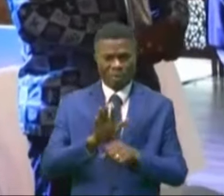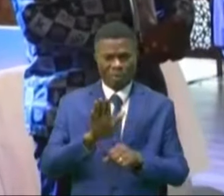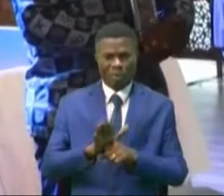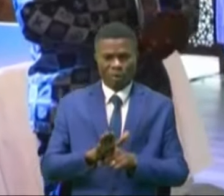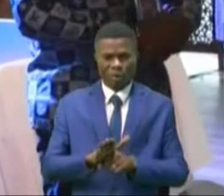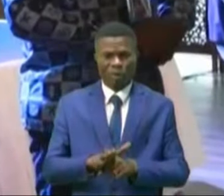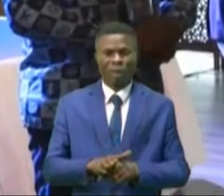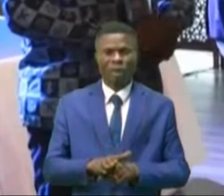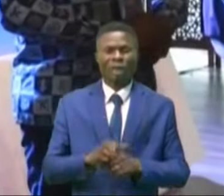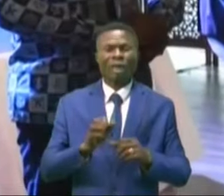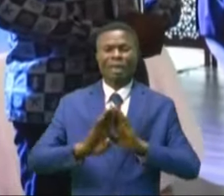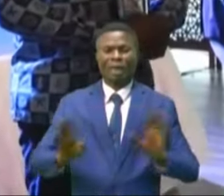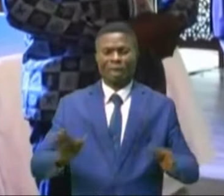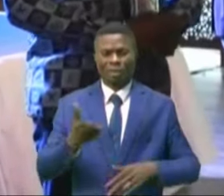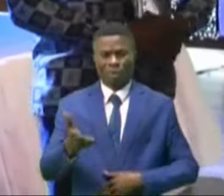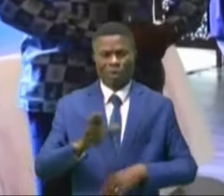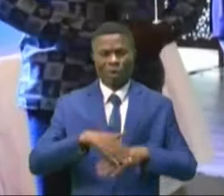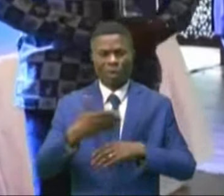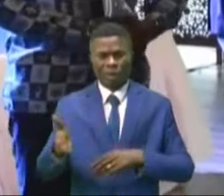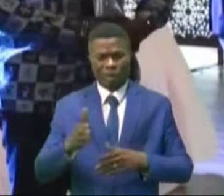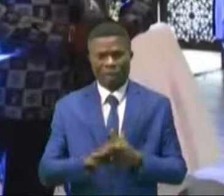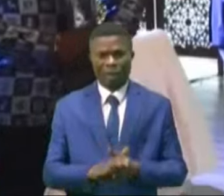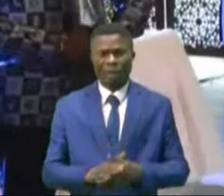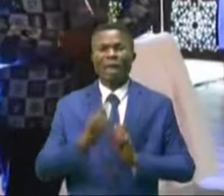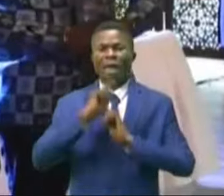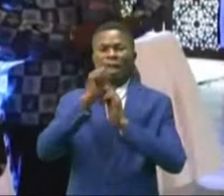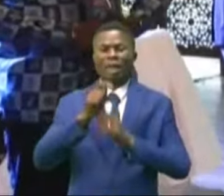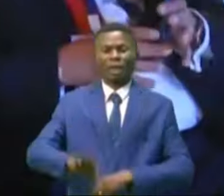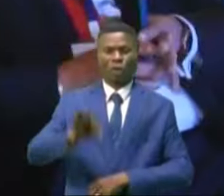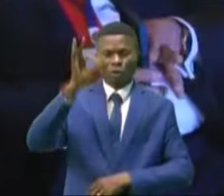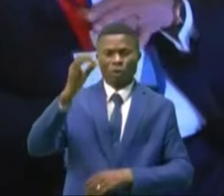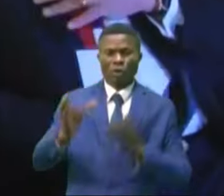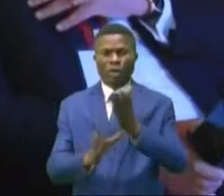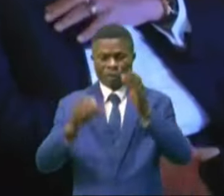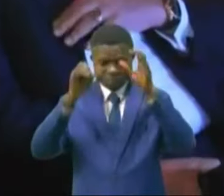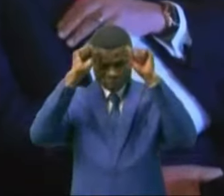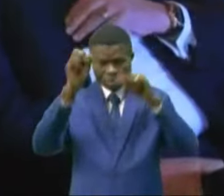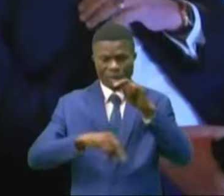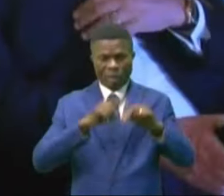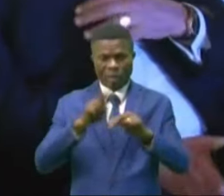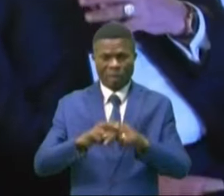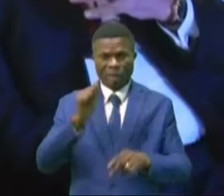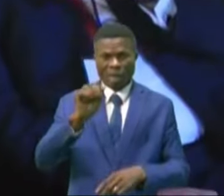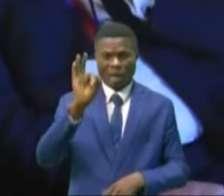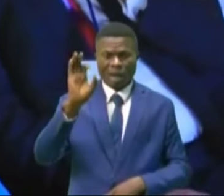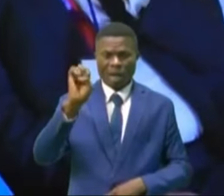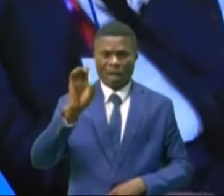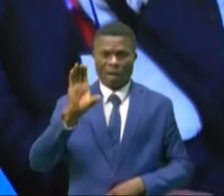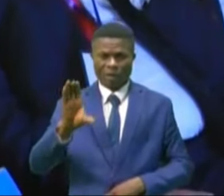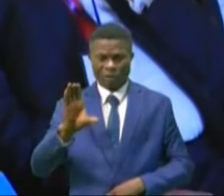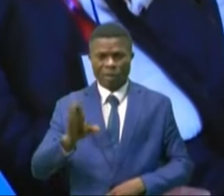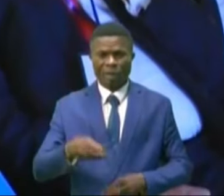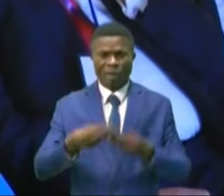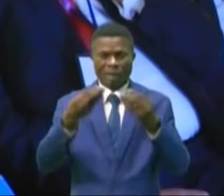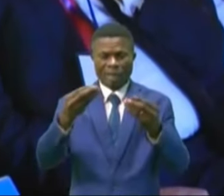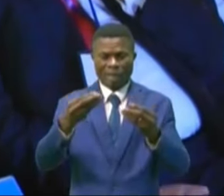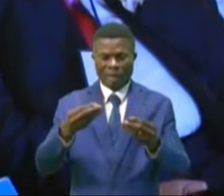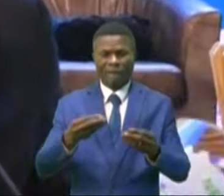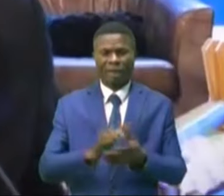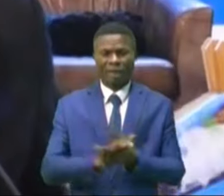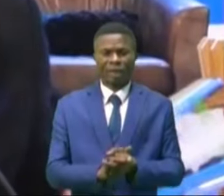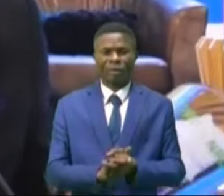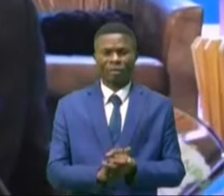prix de compétences. Ensuite, le prix spécial du jury au vice-président national de la FEC, Eric Monga, qui a livré ses impressions en ces